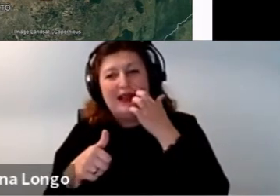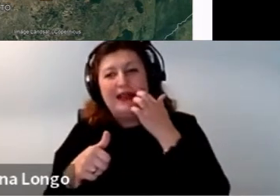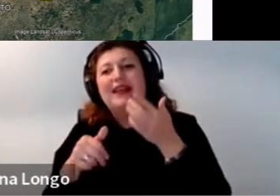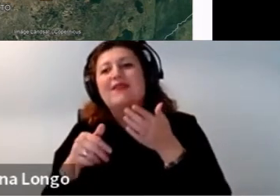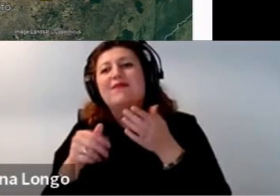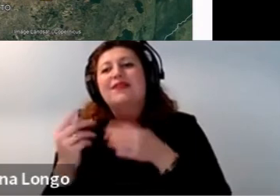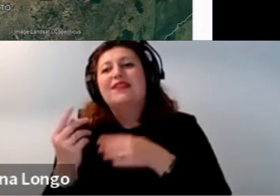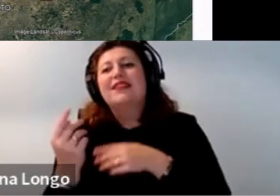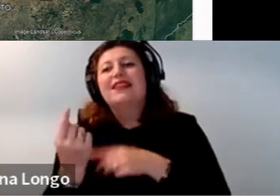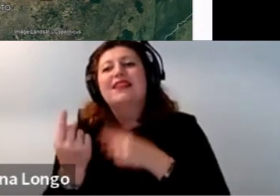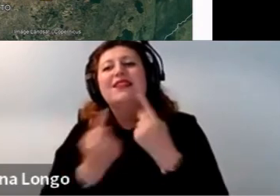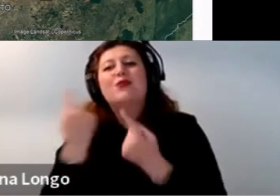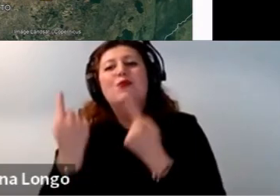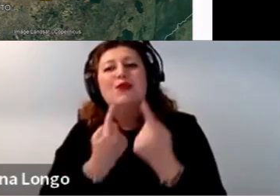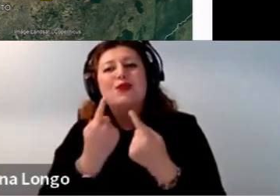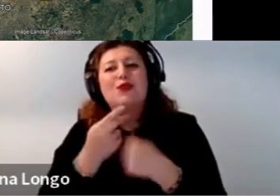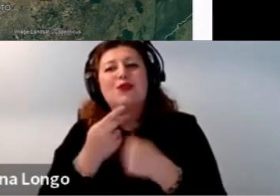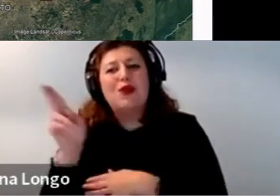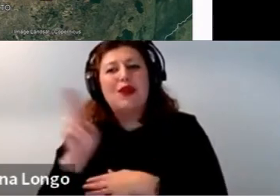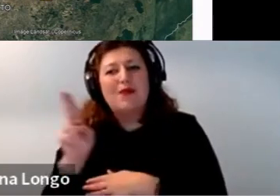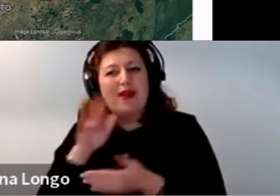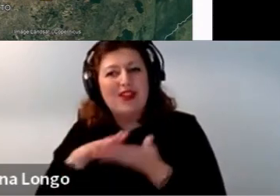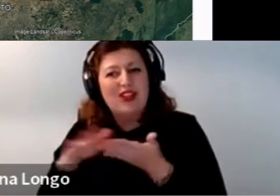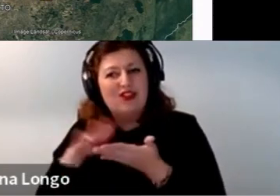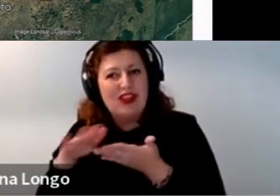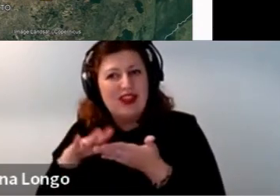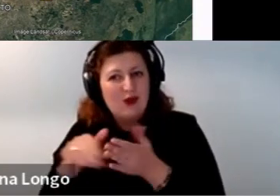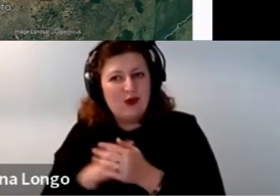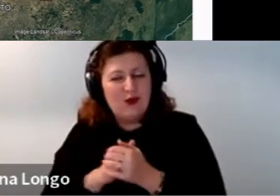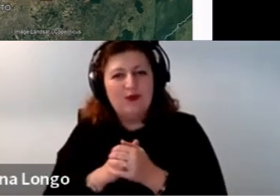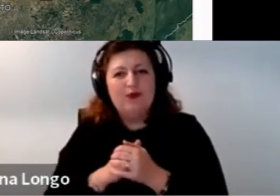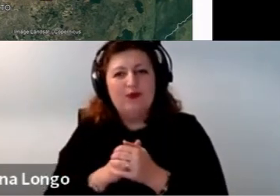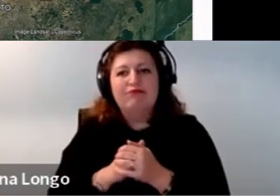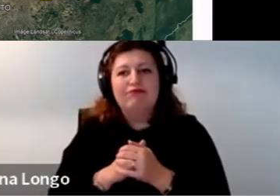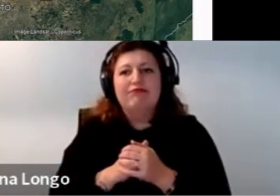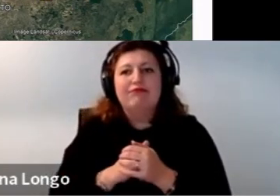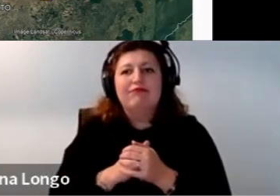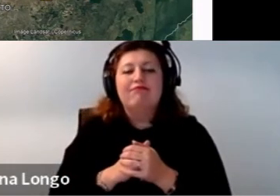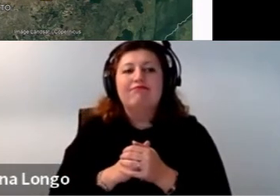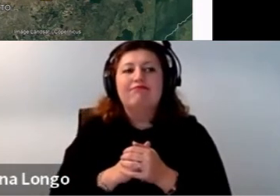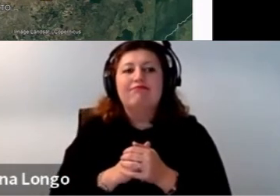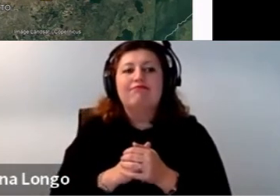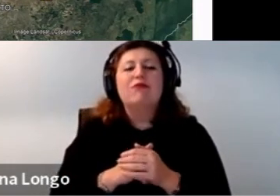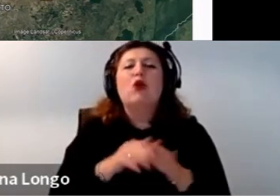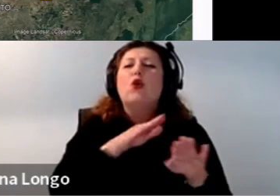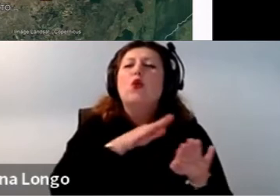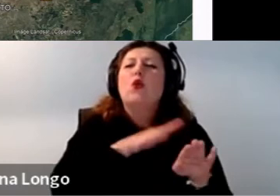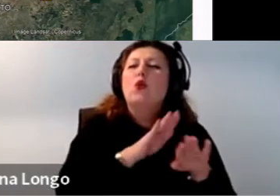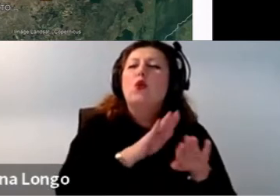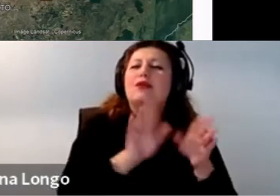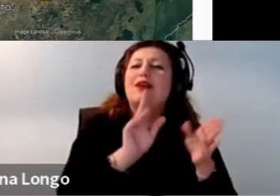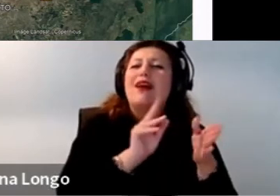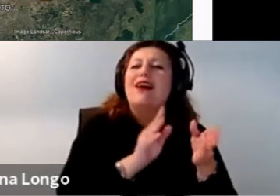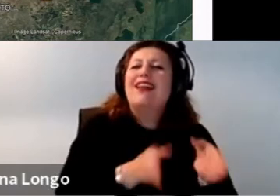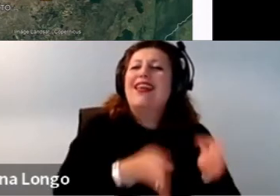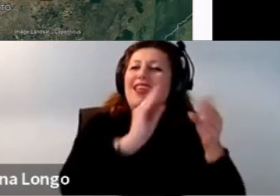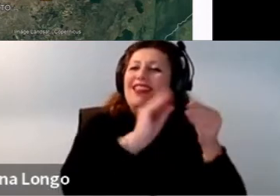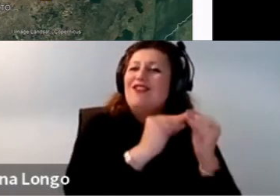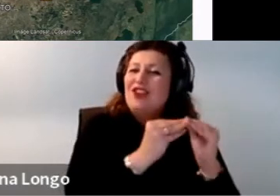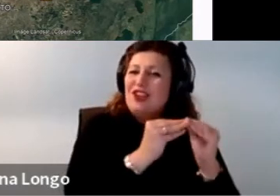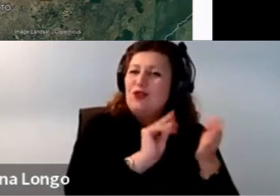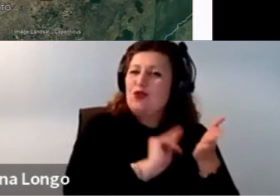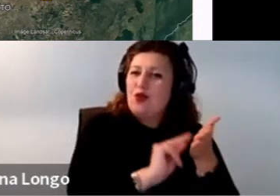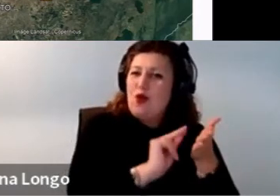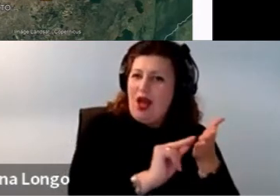paralleli che avevamo ben chiari in mente. Un conto è la fruibilità dell'edificio scolastico